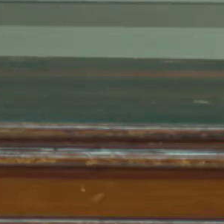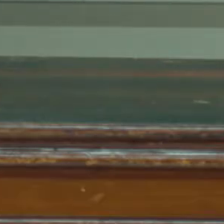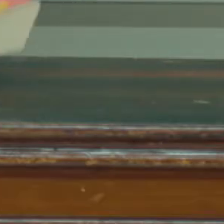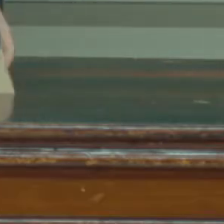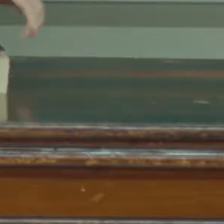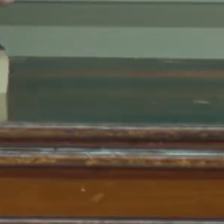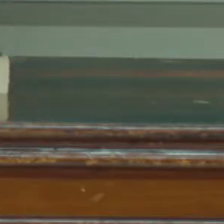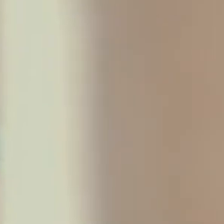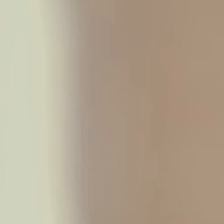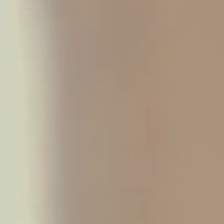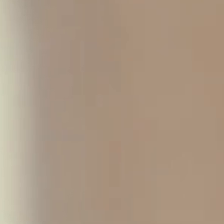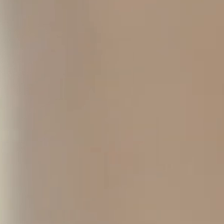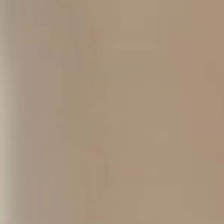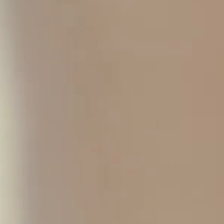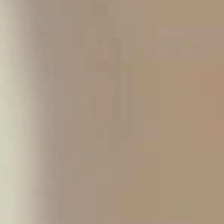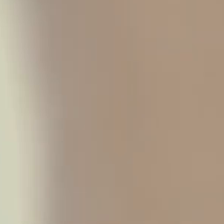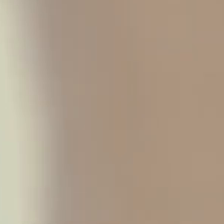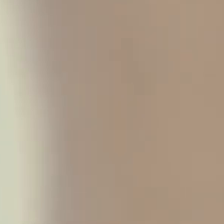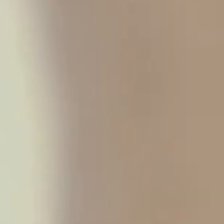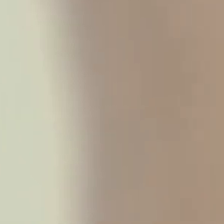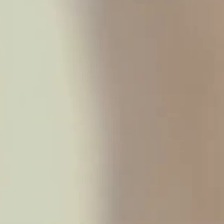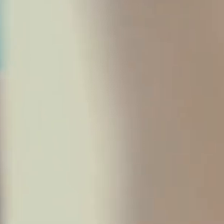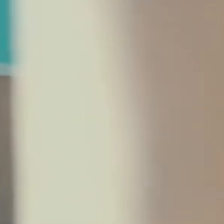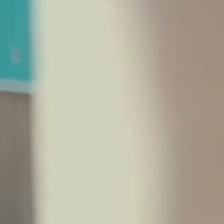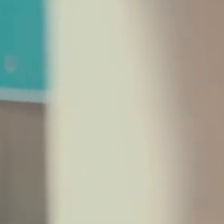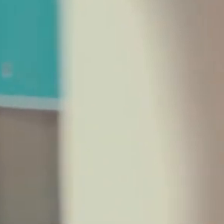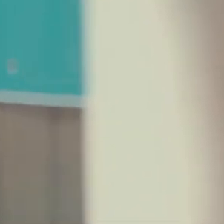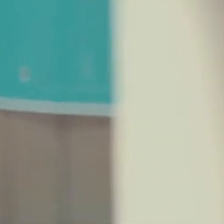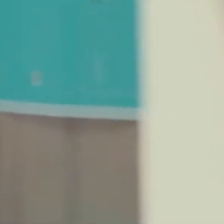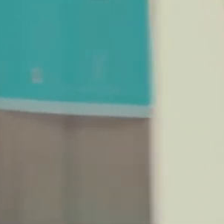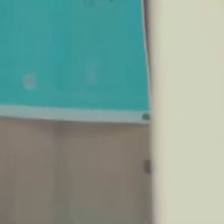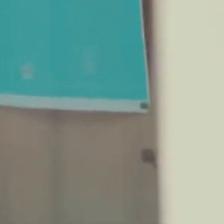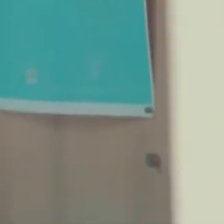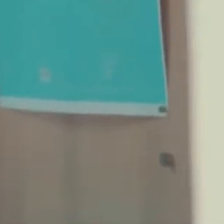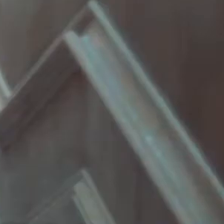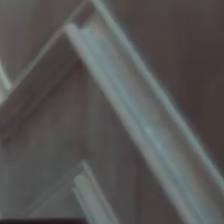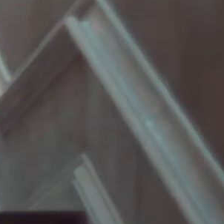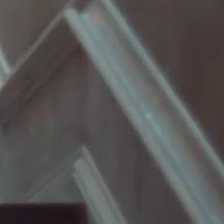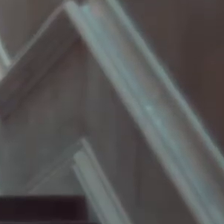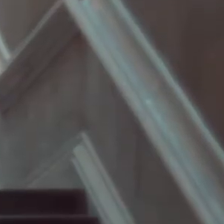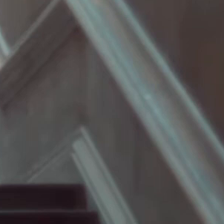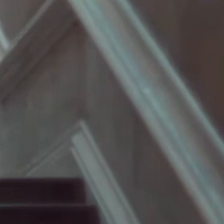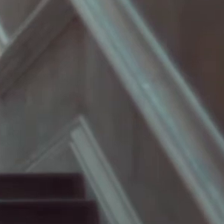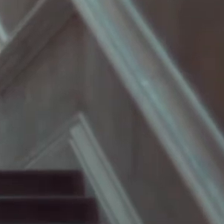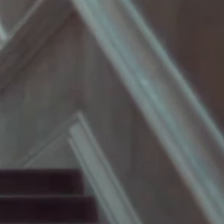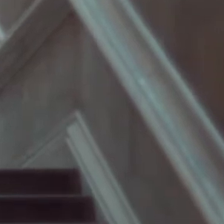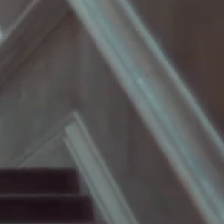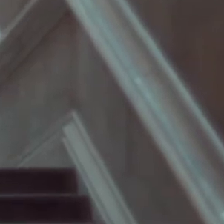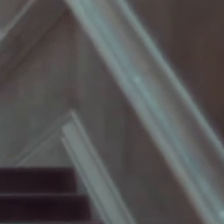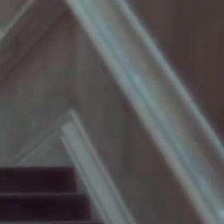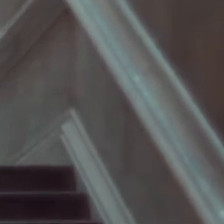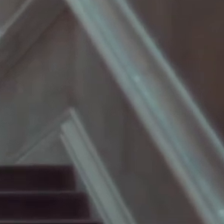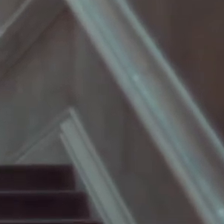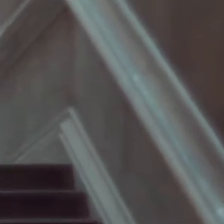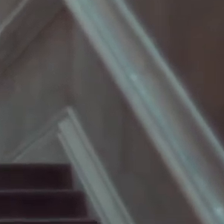Universitat de Barcelona. Soc Mercè Adell, fa 37 anys que treballo a la Universitat de Barcelona. He estat treballant en diferents llocs i actualment soc